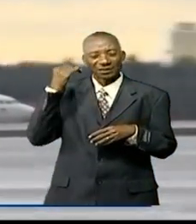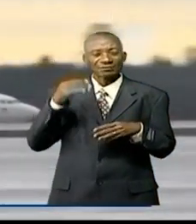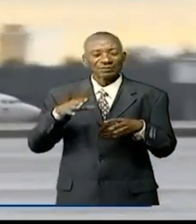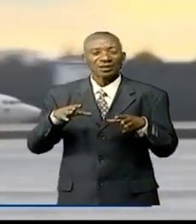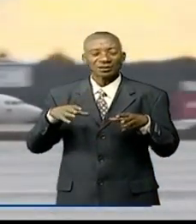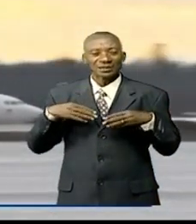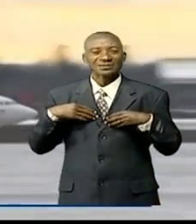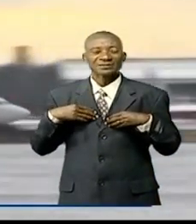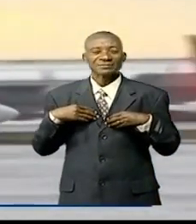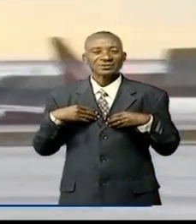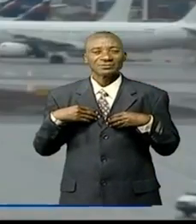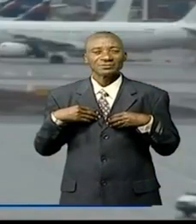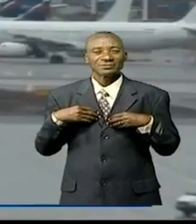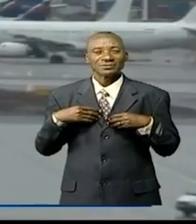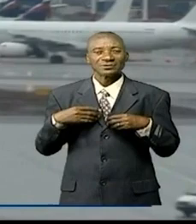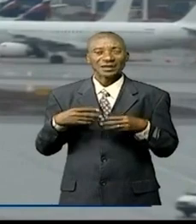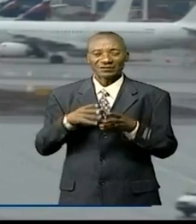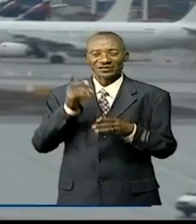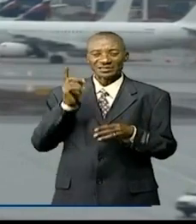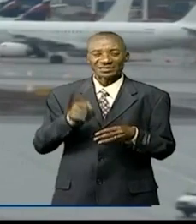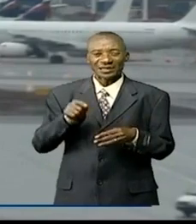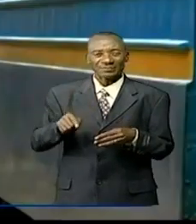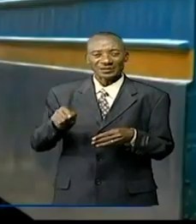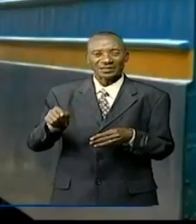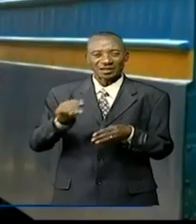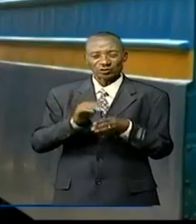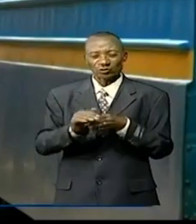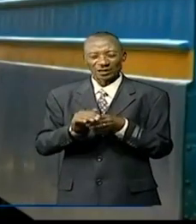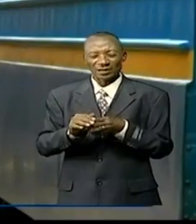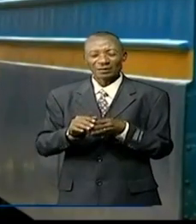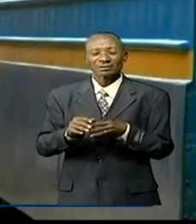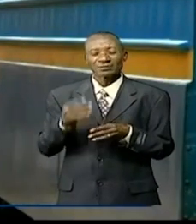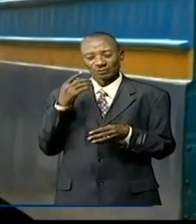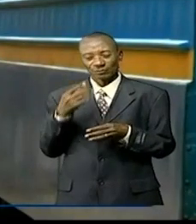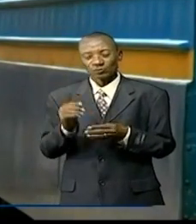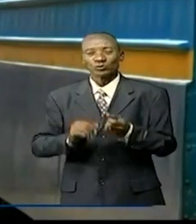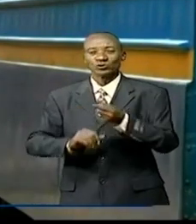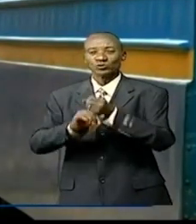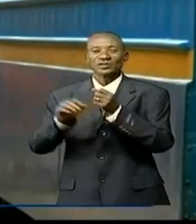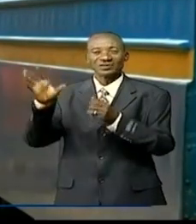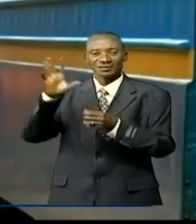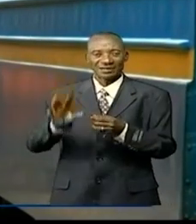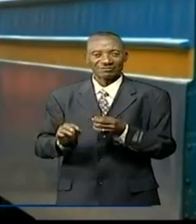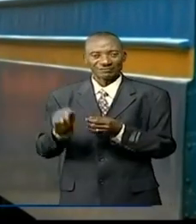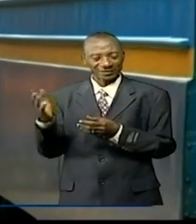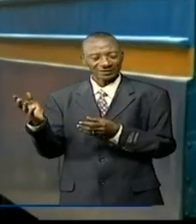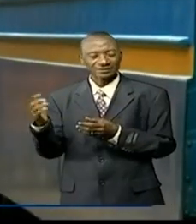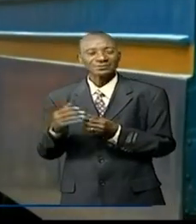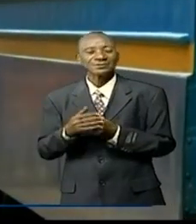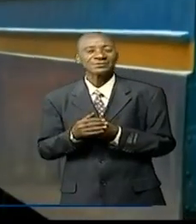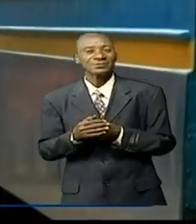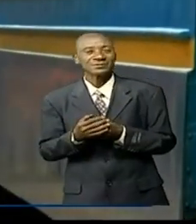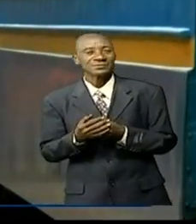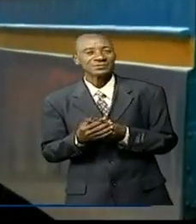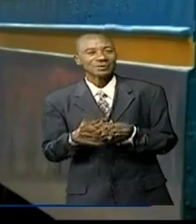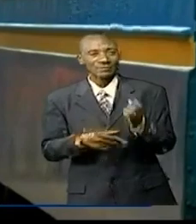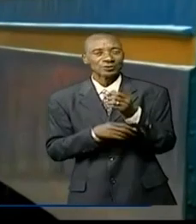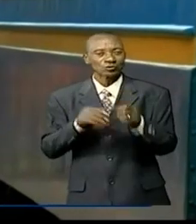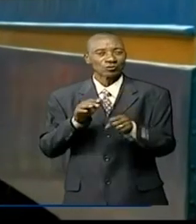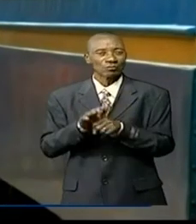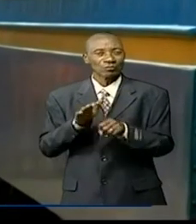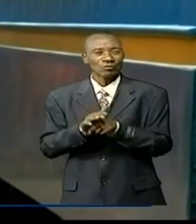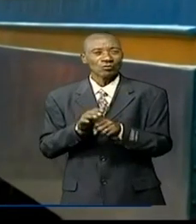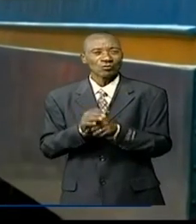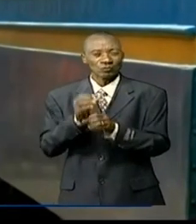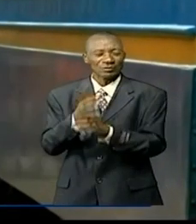pays avec 100 milliards de dollars de plus pour l'armée. À Berlin ce dimanche, des milliers de personnes se sont rassemblées pour dénoncer l'invasion